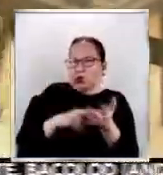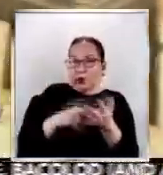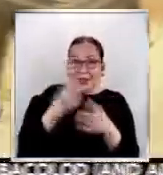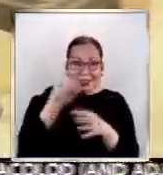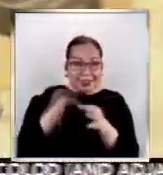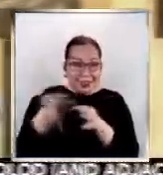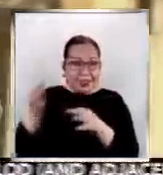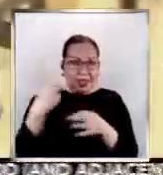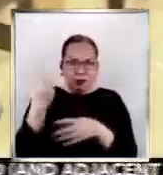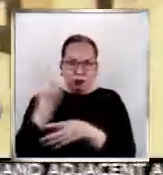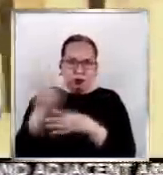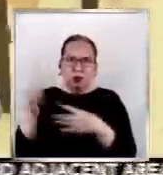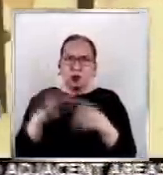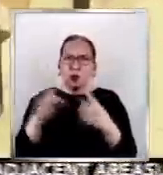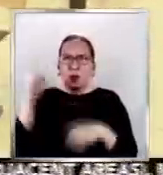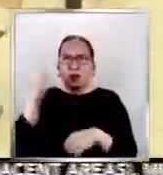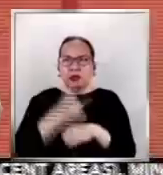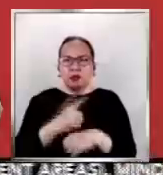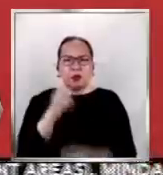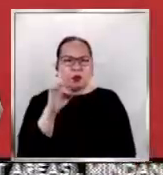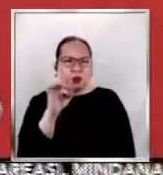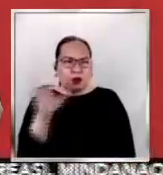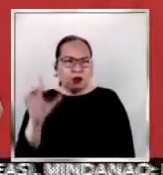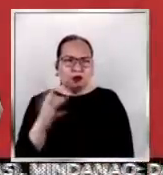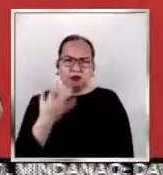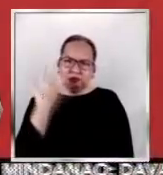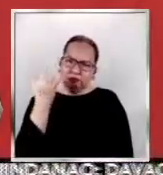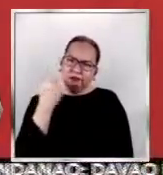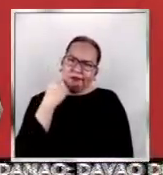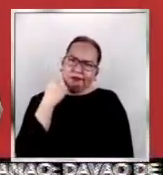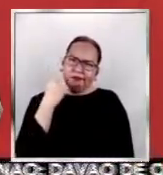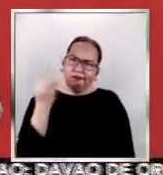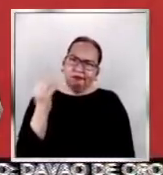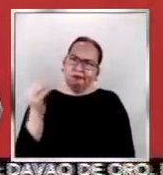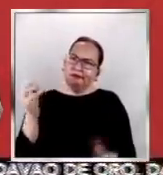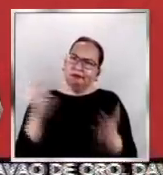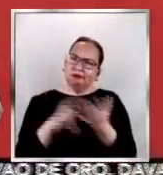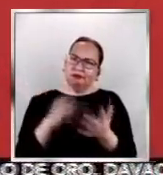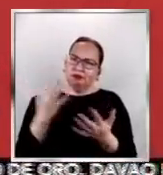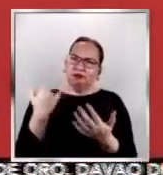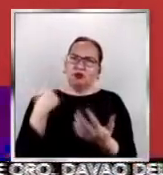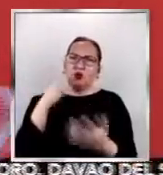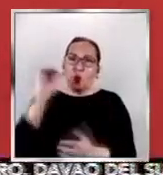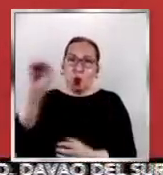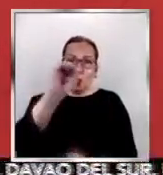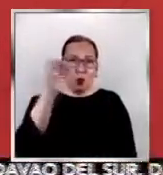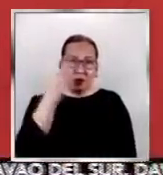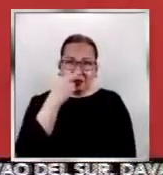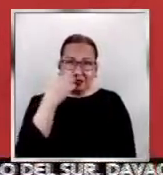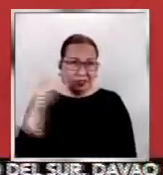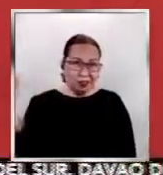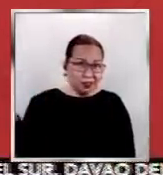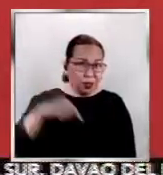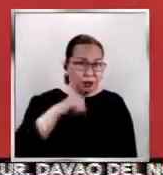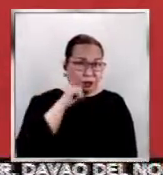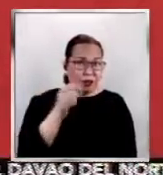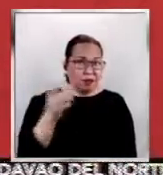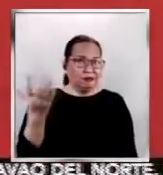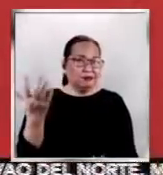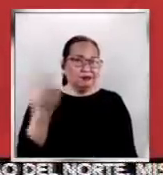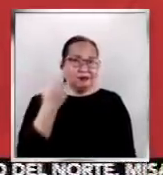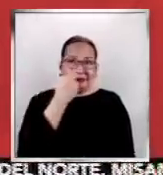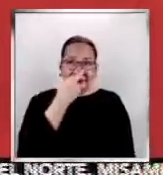ng 100. Hindi namin alam kung bakit wala sila ng mga araw na yun, kung ano man ang dahilan nila. Pero yun nga, as expected, sa huling araw